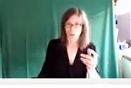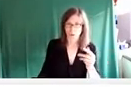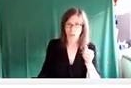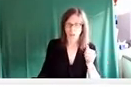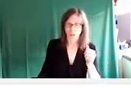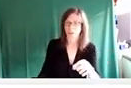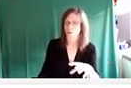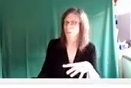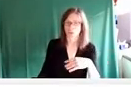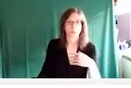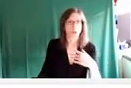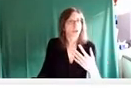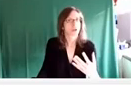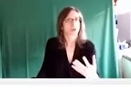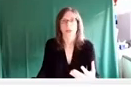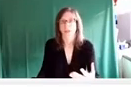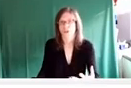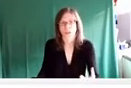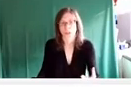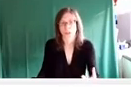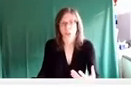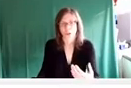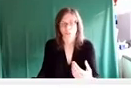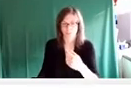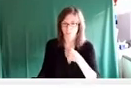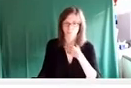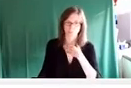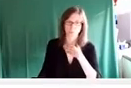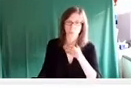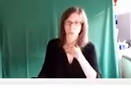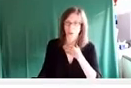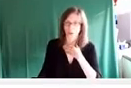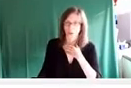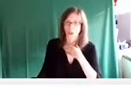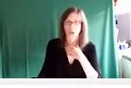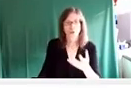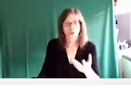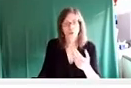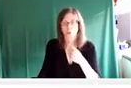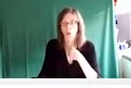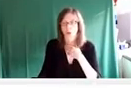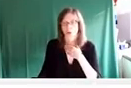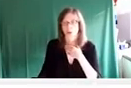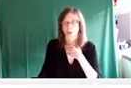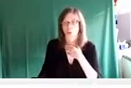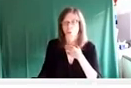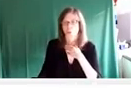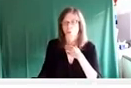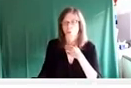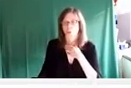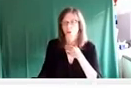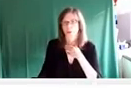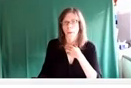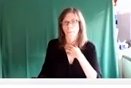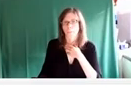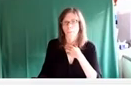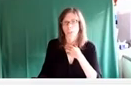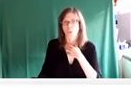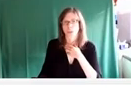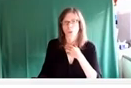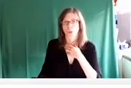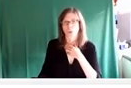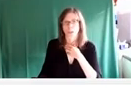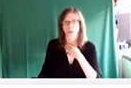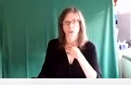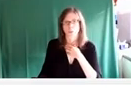environnement informatique et non pas seulement, encore là, partager ses données. Et donc, voilà, en gros,